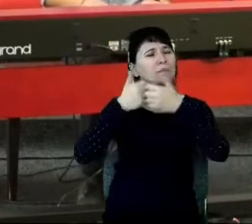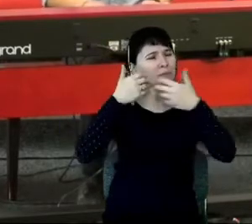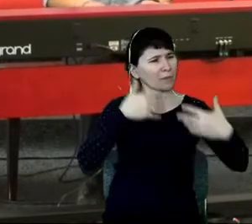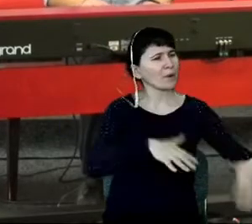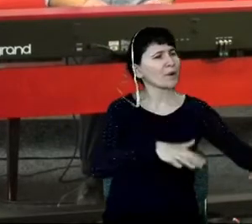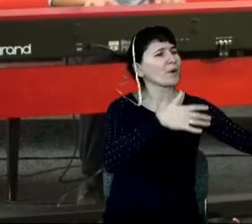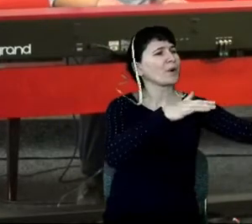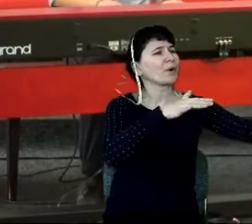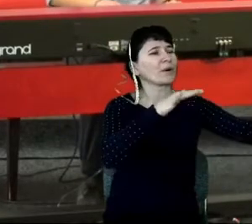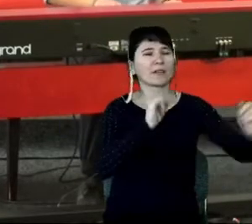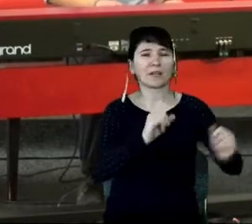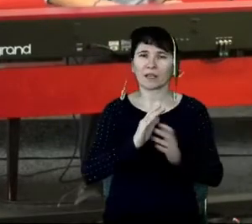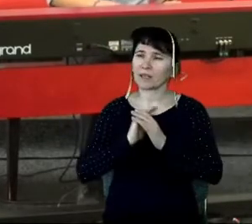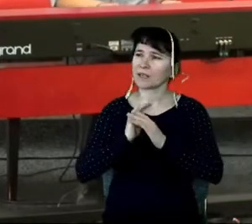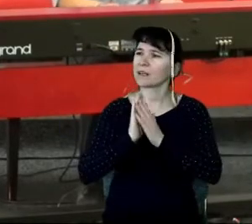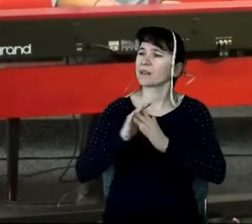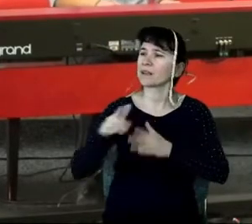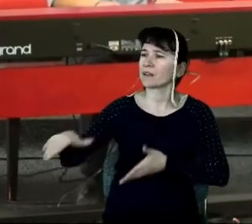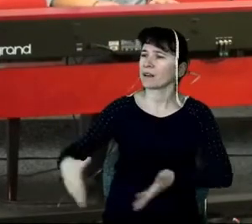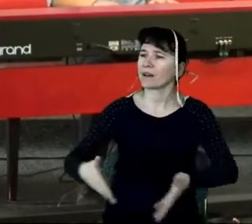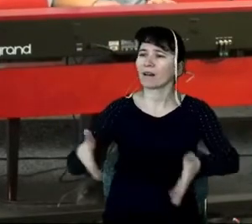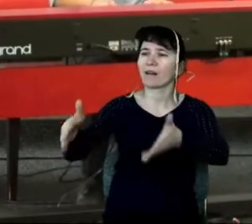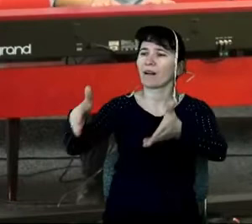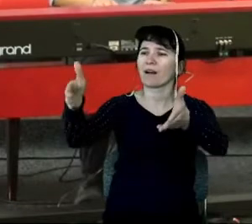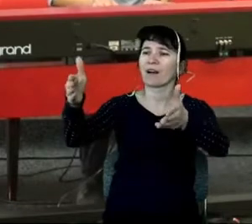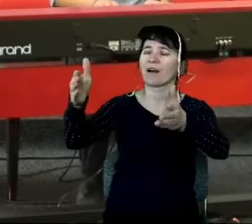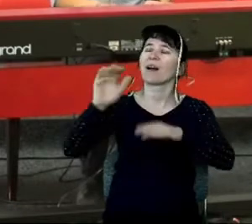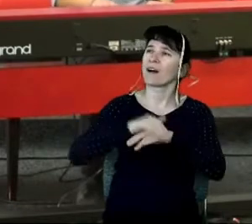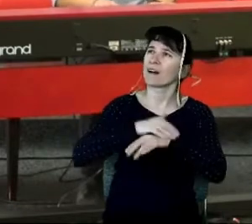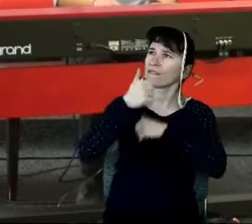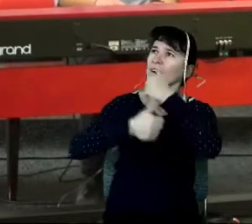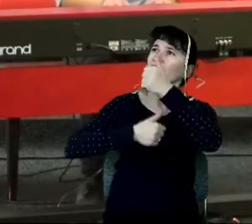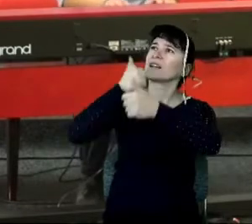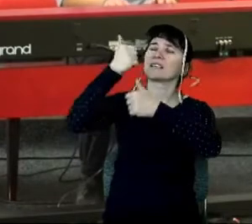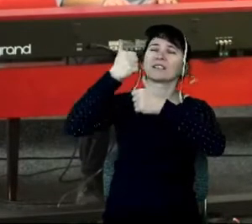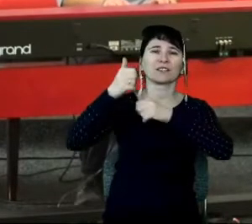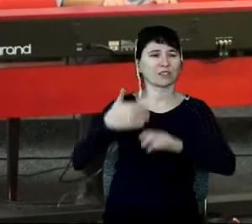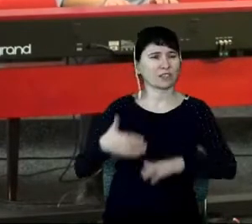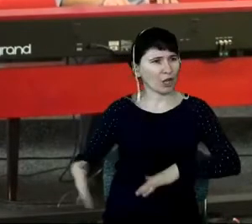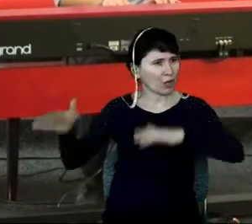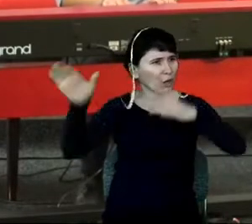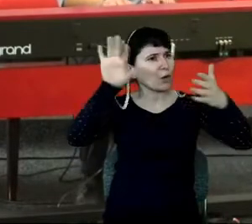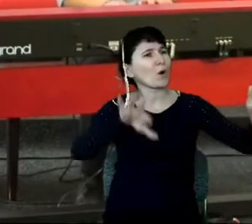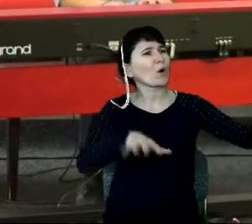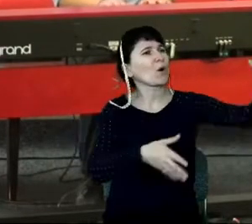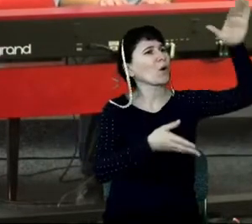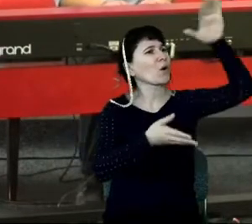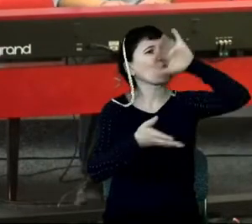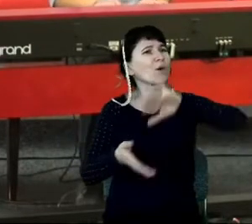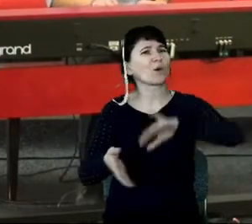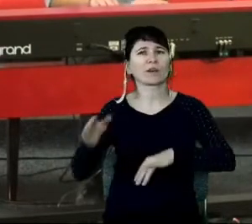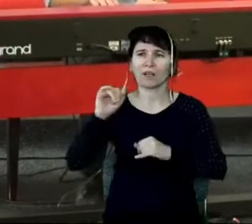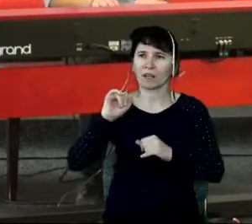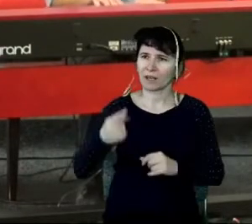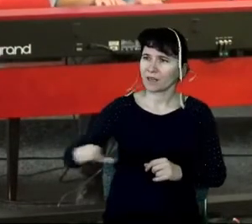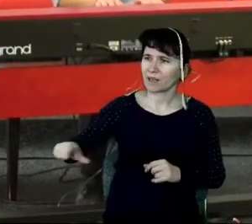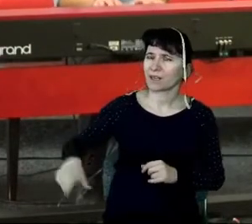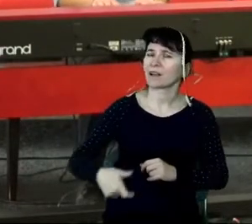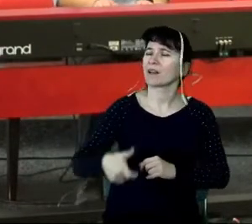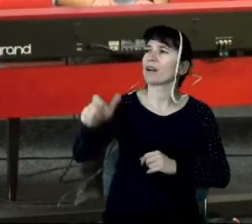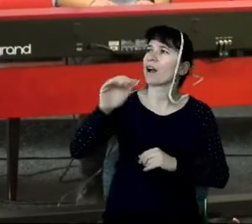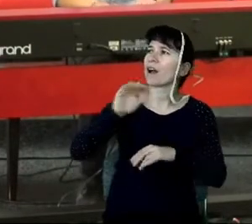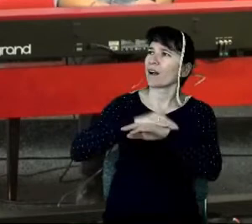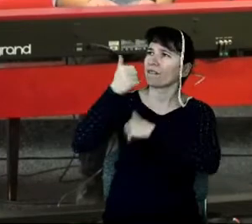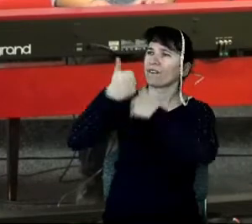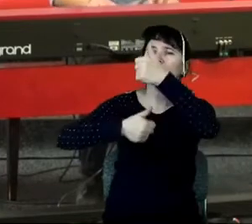Хвалите море и река, хвалите горы и поля, хвалите ветер